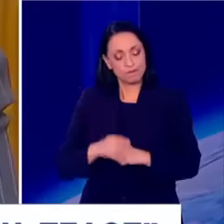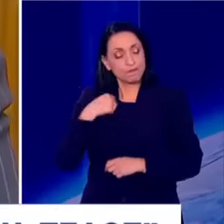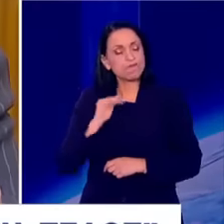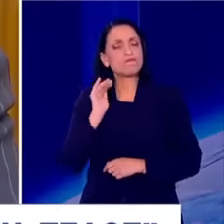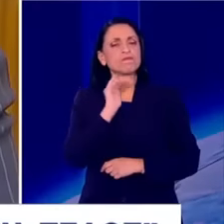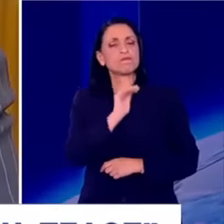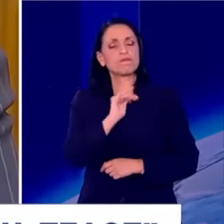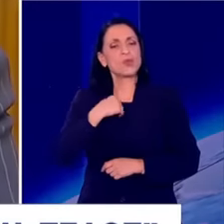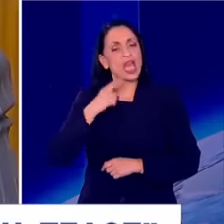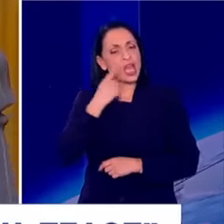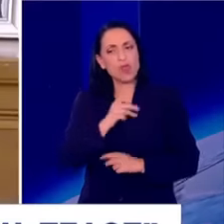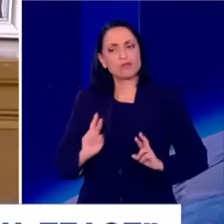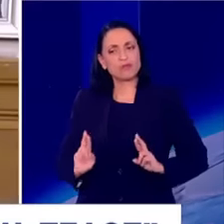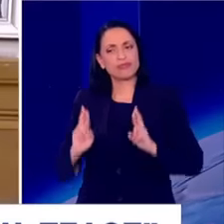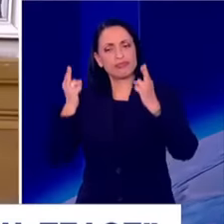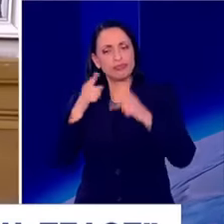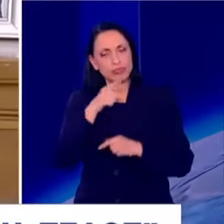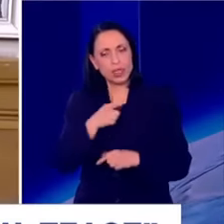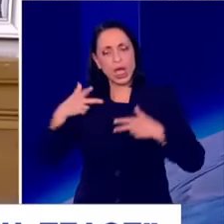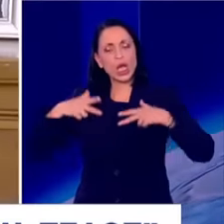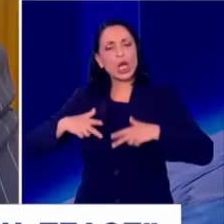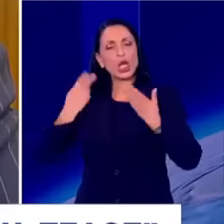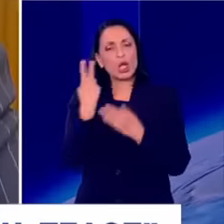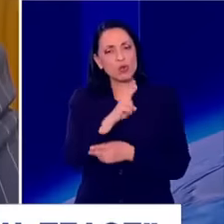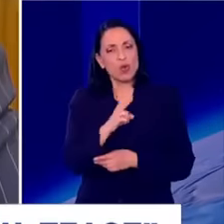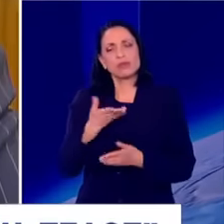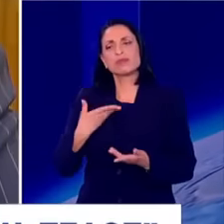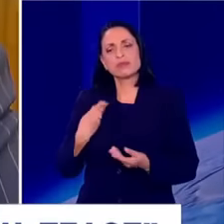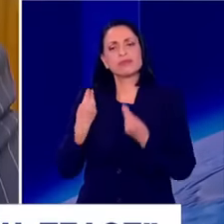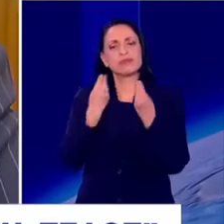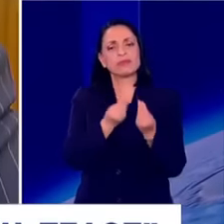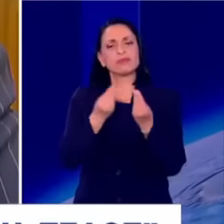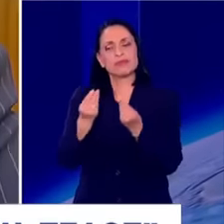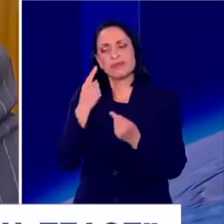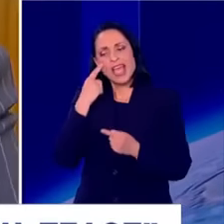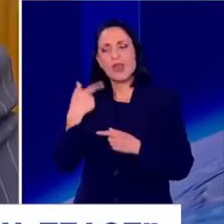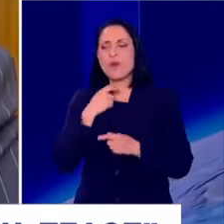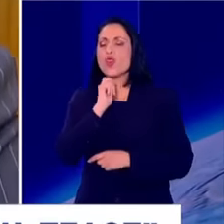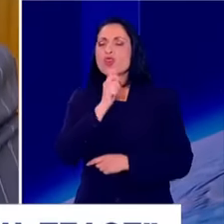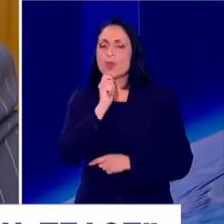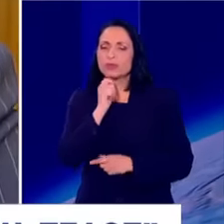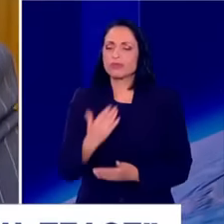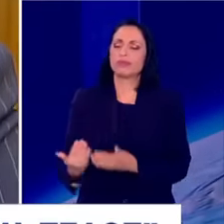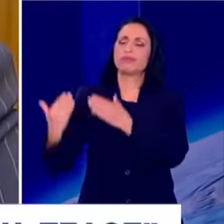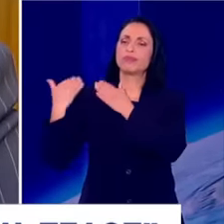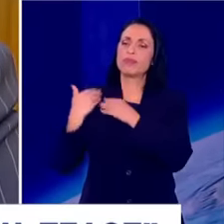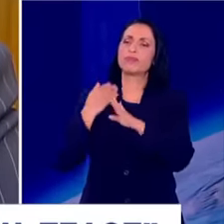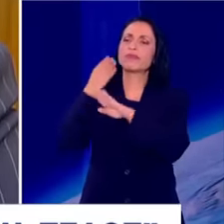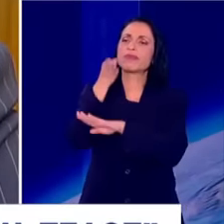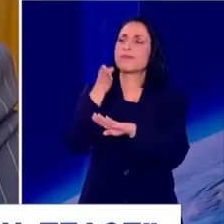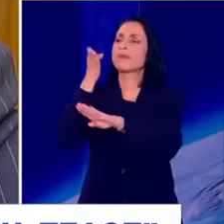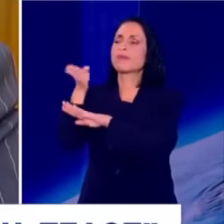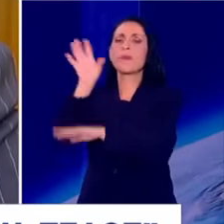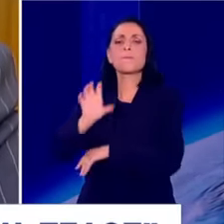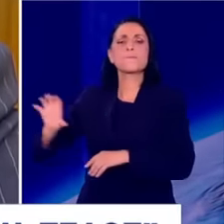ότι ενεργοποιήσατε τους υπουργούς σας, τους δώσατε φύλλα πορείας, όπως είπαμε και εμείς οι δημοσιογράφοι, να αναλάβουν κάποιες περιφέρειες. Κάποιοι θα